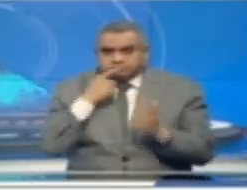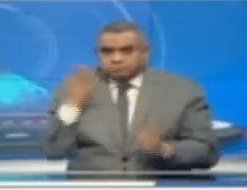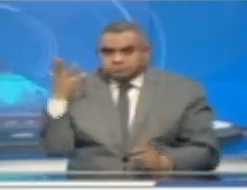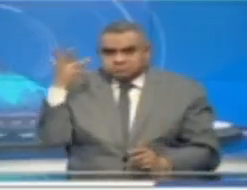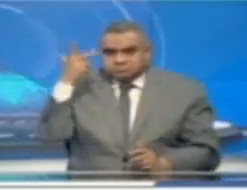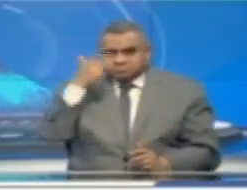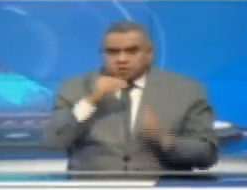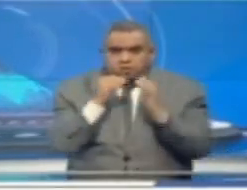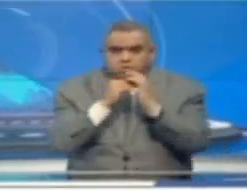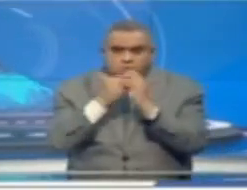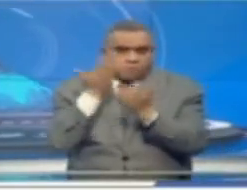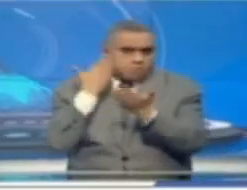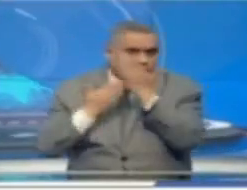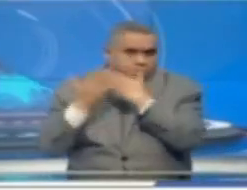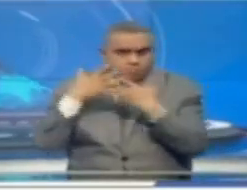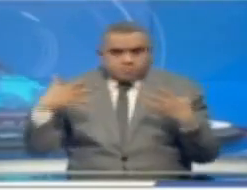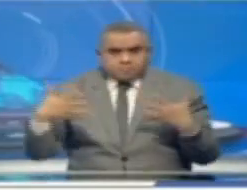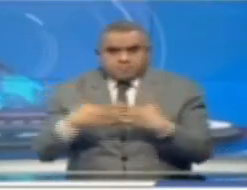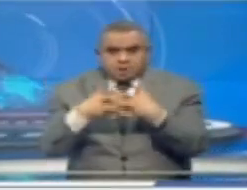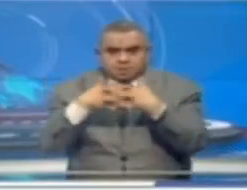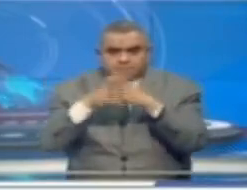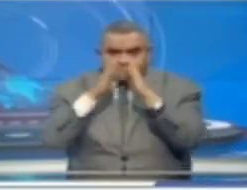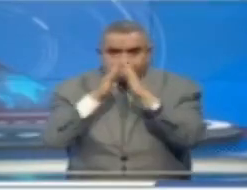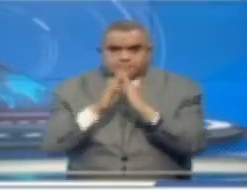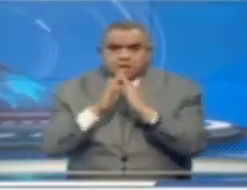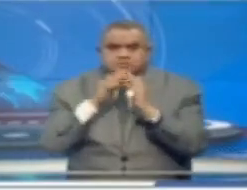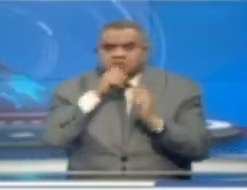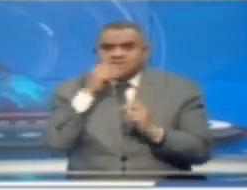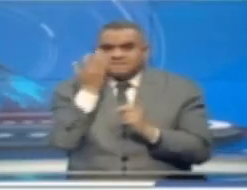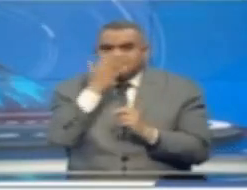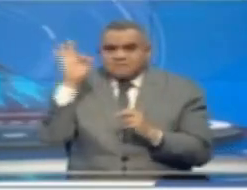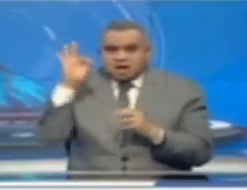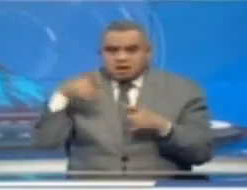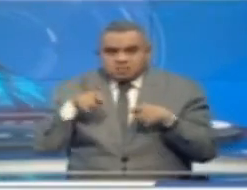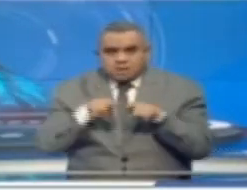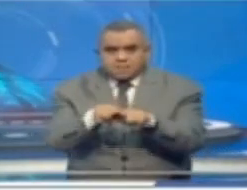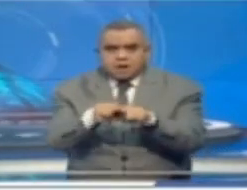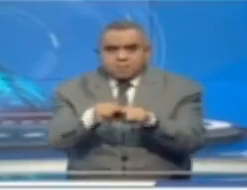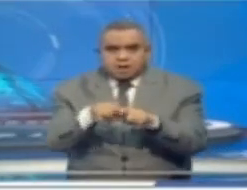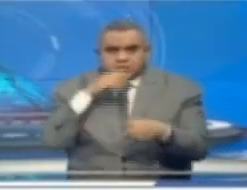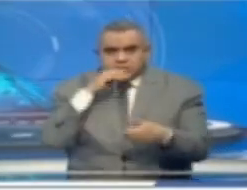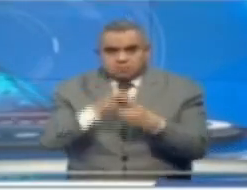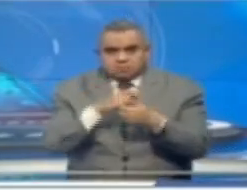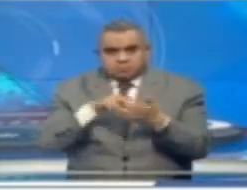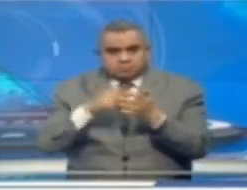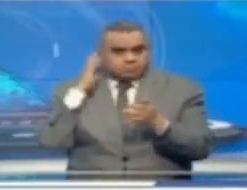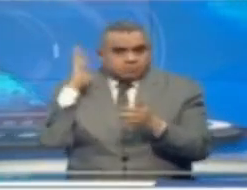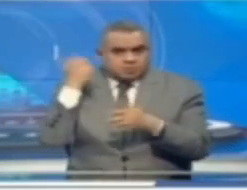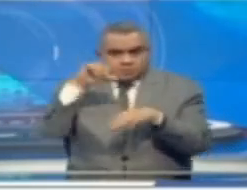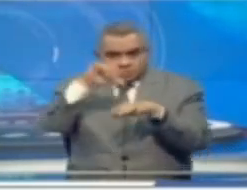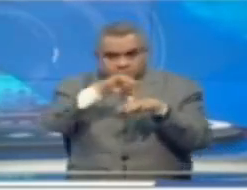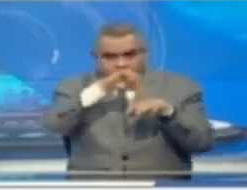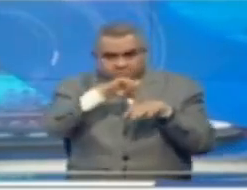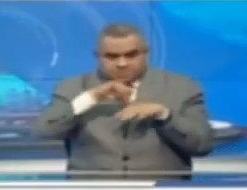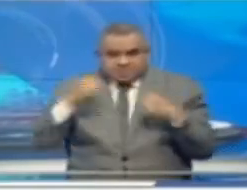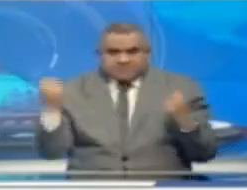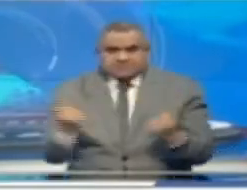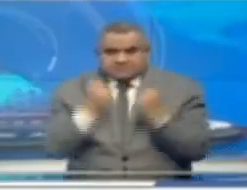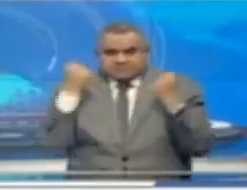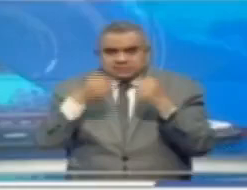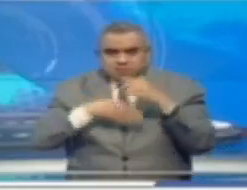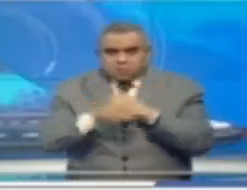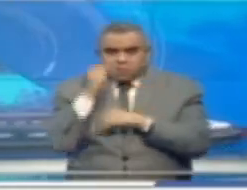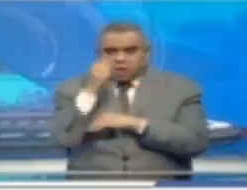عدة أيام بمشاركة عناصر من القوات الجوية المصرية والفرنسية بعدد من القواعد الجوية